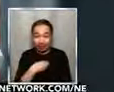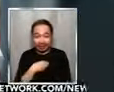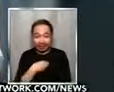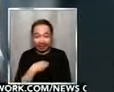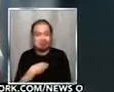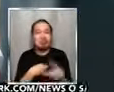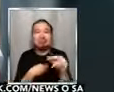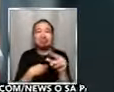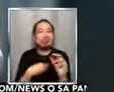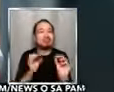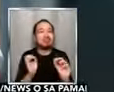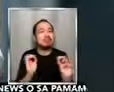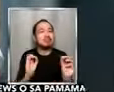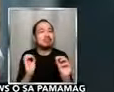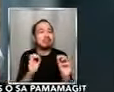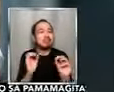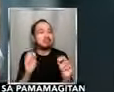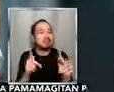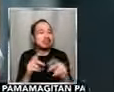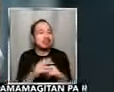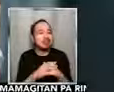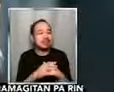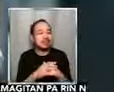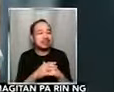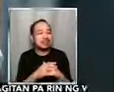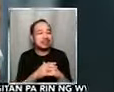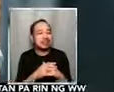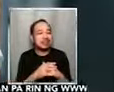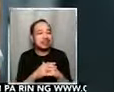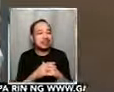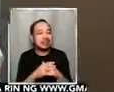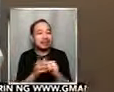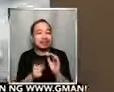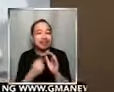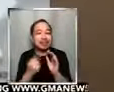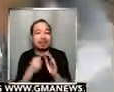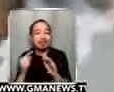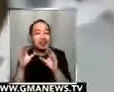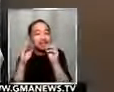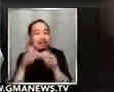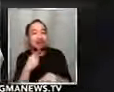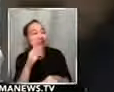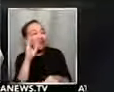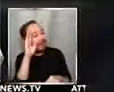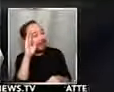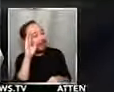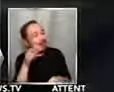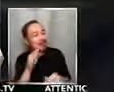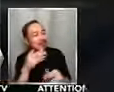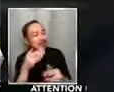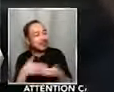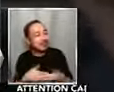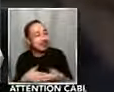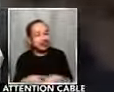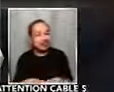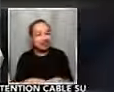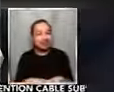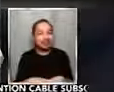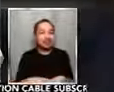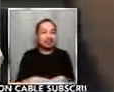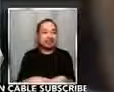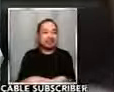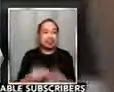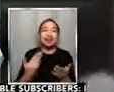po. May time lang po na na pinukumusta. Hello baby, ganun po. O siya, good luck na lang